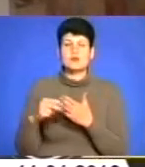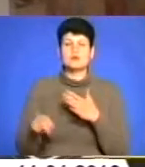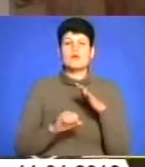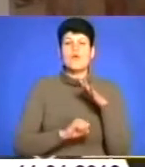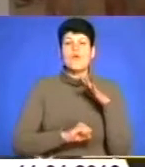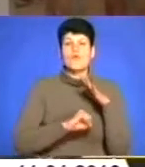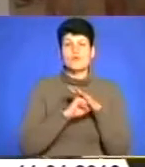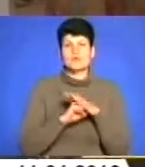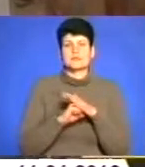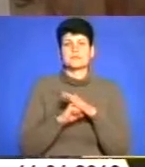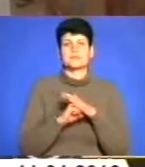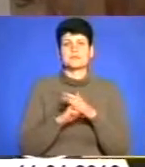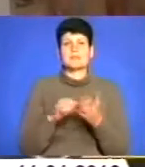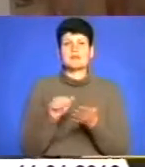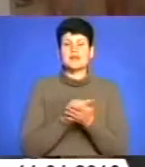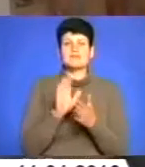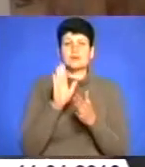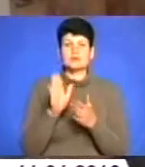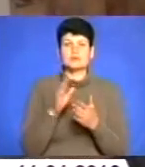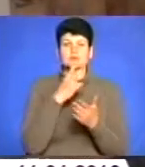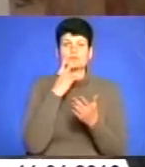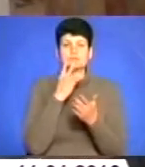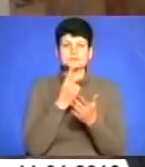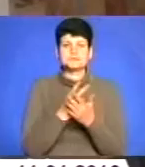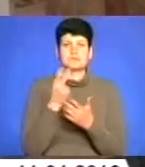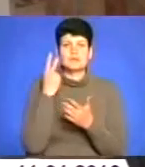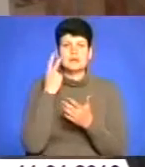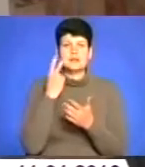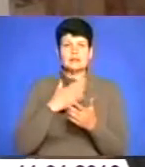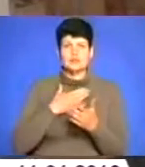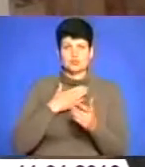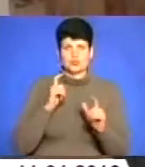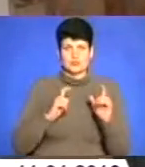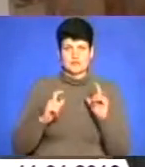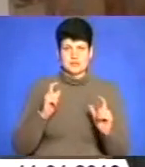цю виставку, і вона буде експонуватись постійно в нашому університеті